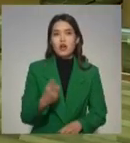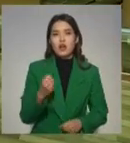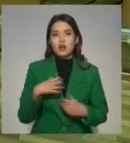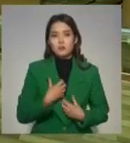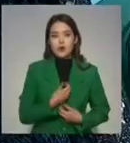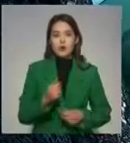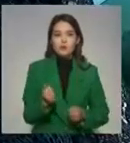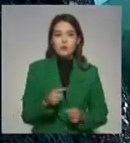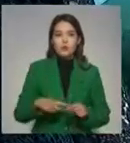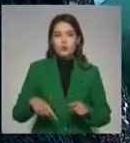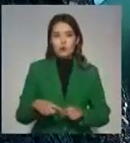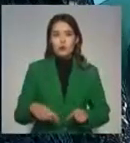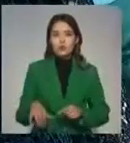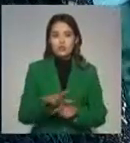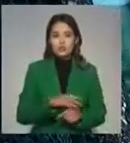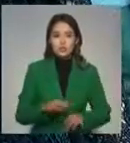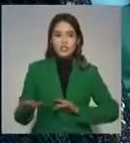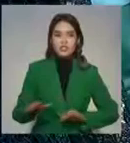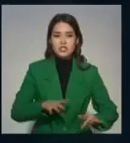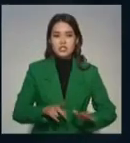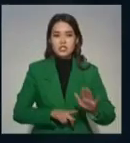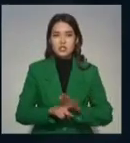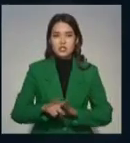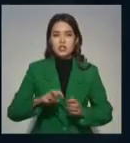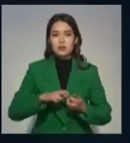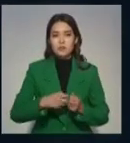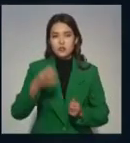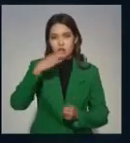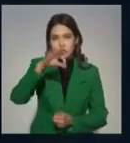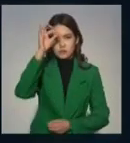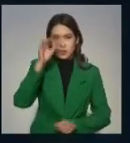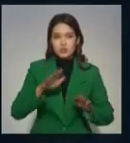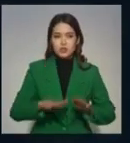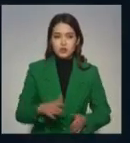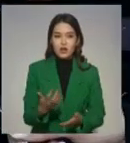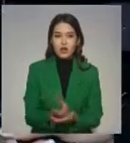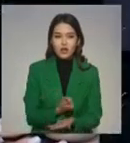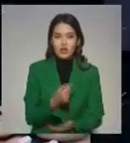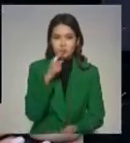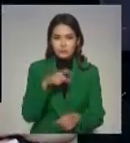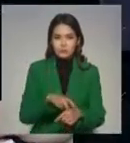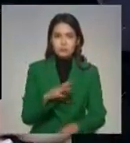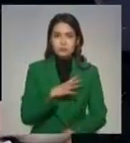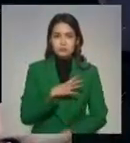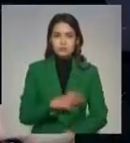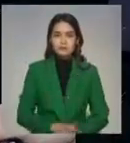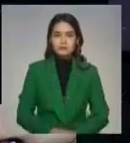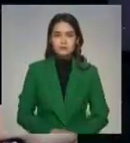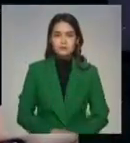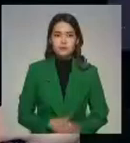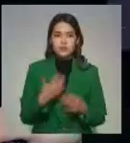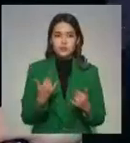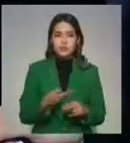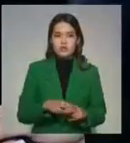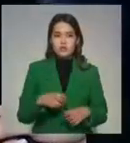Ғалымжан Мұздақбаев әйелі Сергей Лосеняның емес учаскелік полицейдің қолынан қаза тапты деп есептейді. Лосеня енді менде жұмыс істеді,